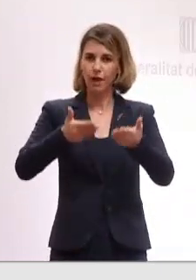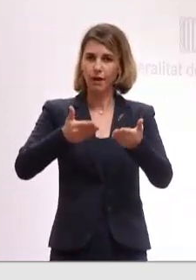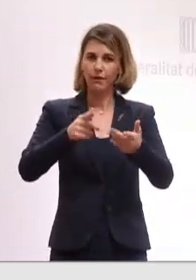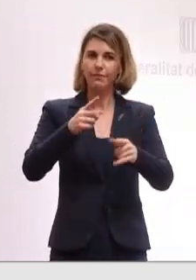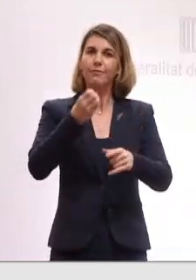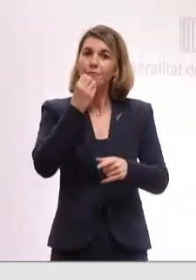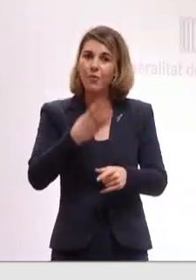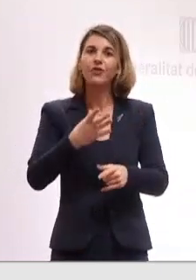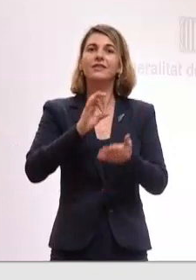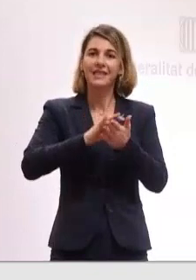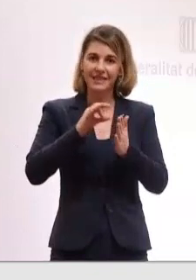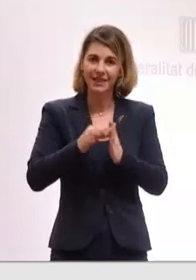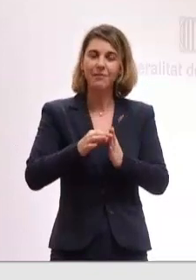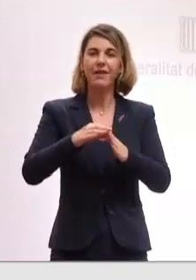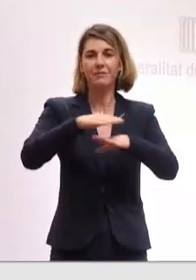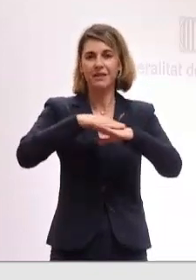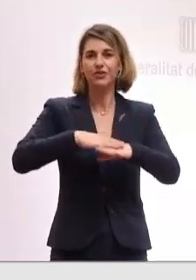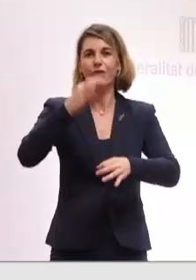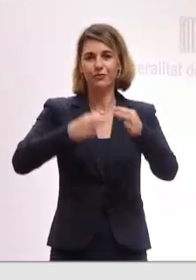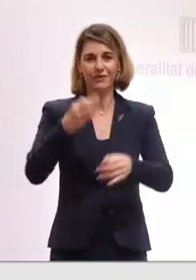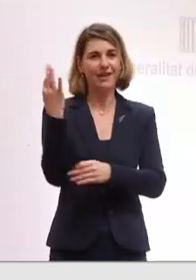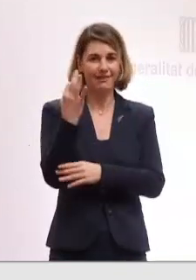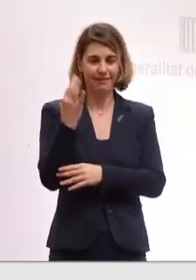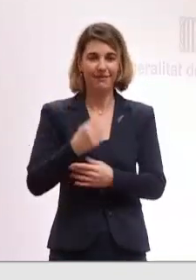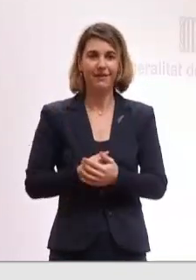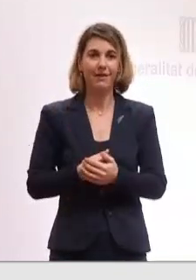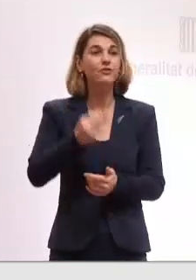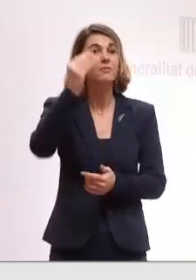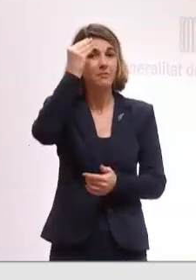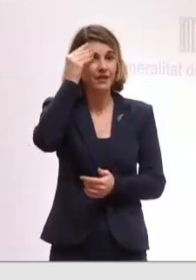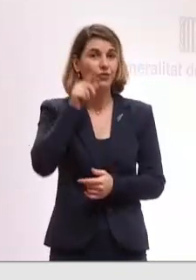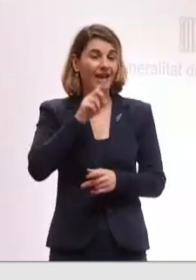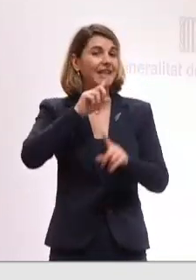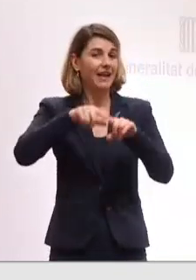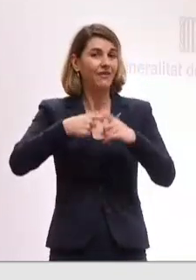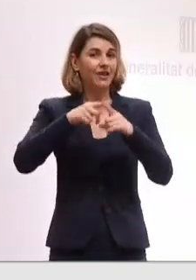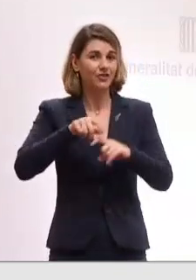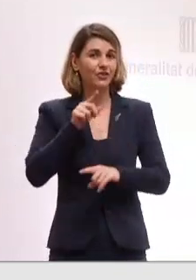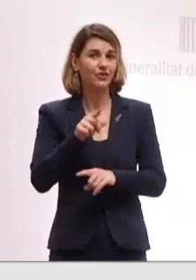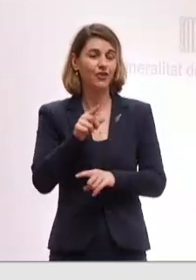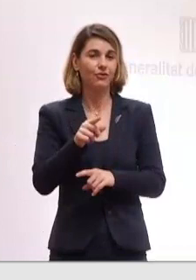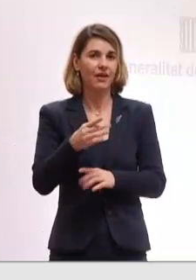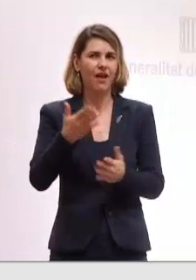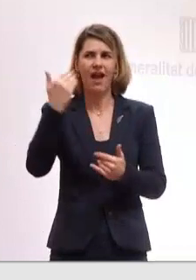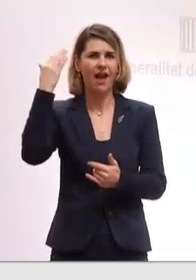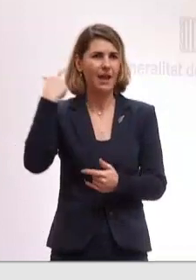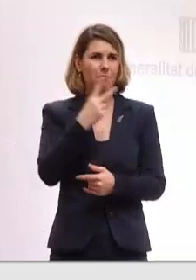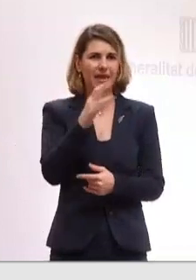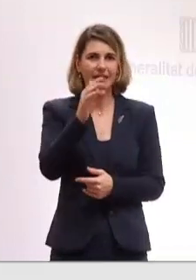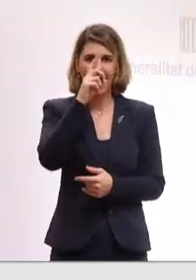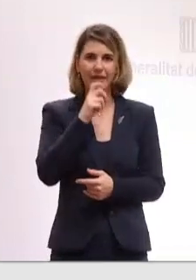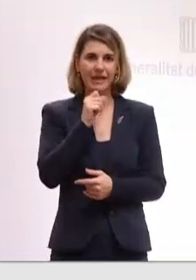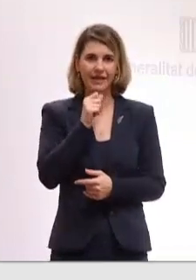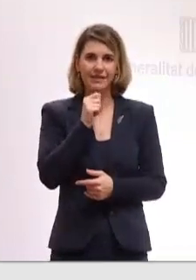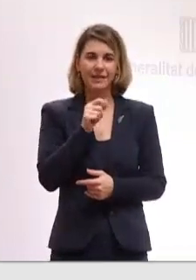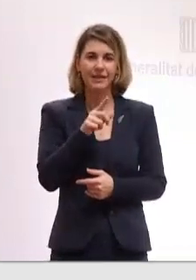bon sistema d'administració de justícia. Crec que aquestes reflexions d'agafar gairebé 20 anys d'en